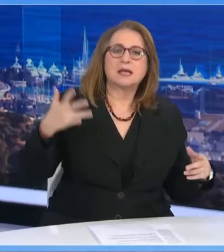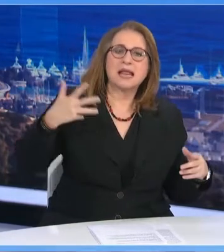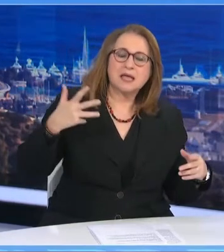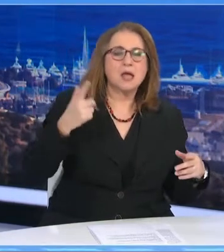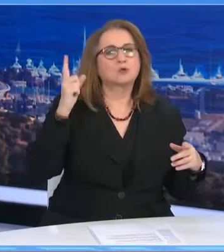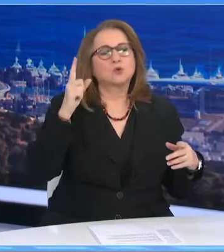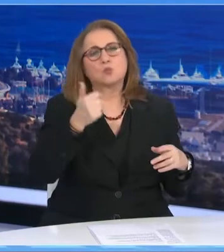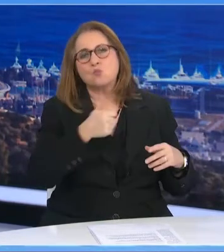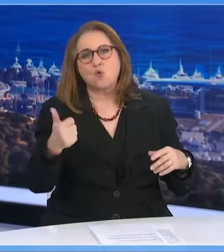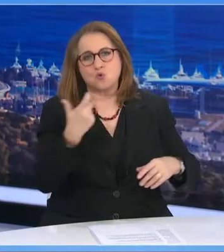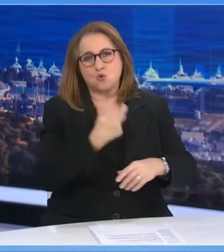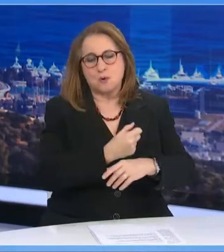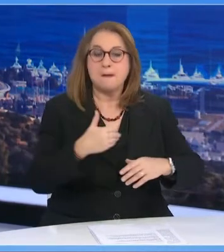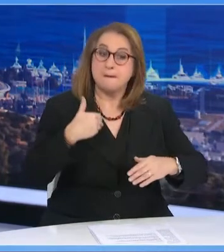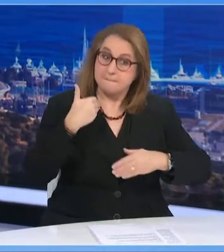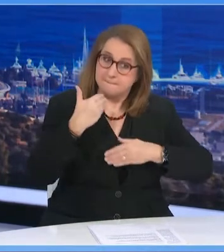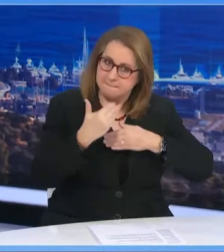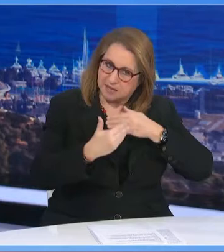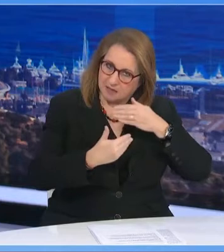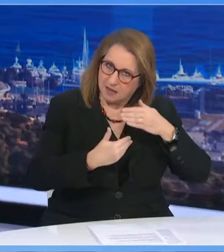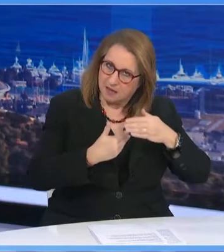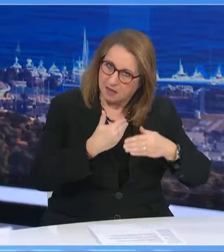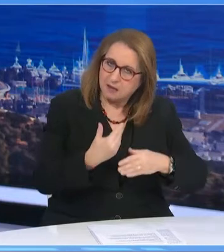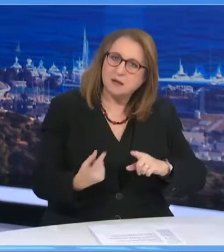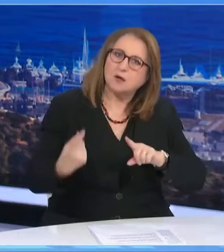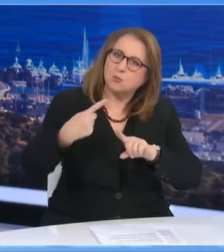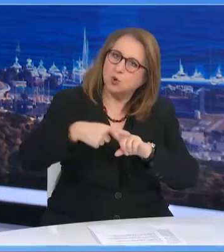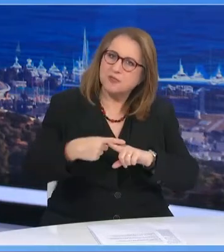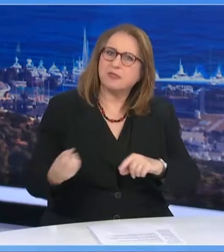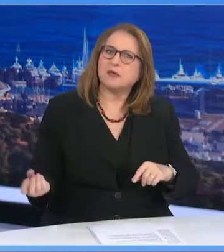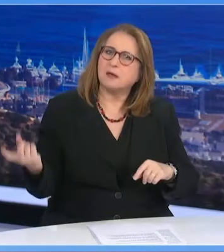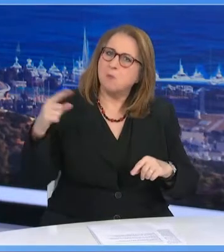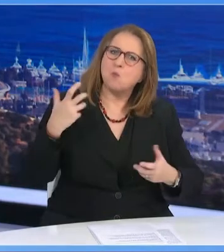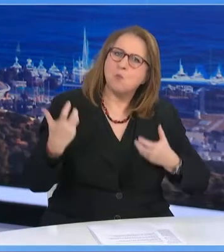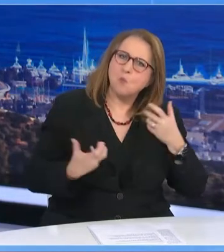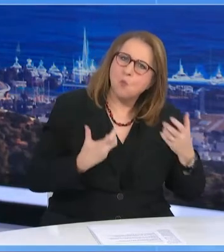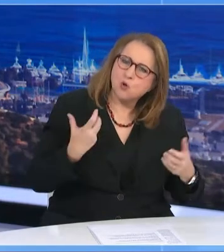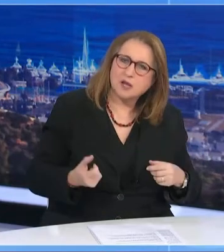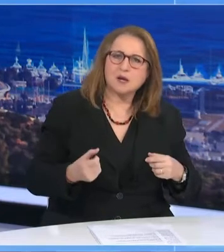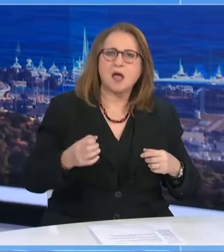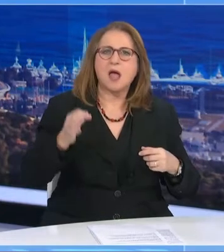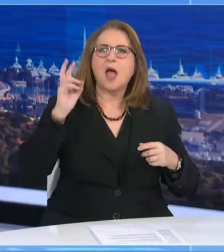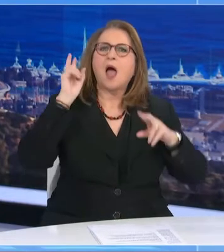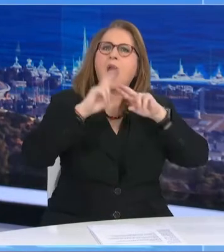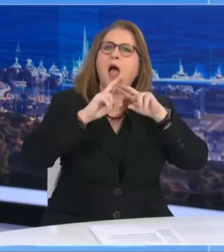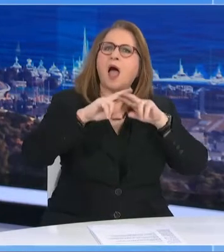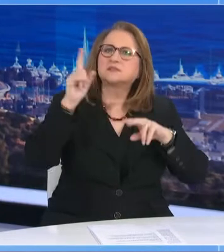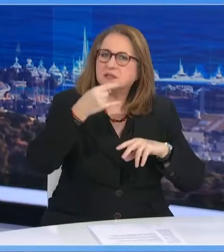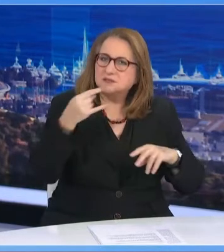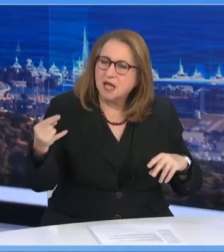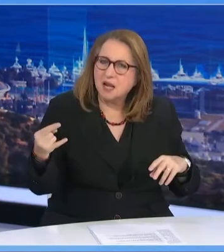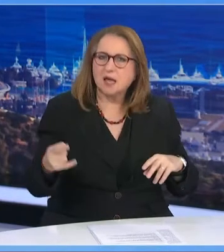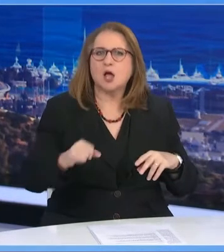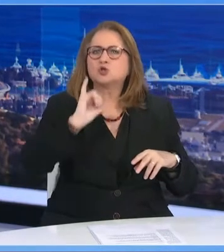ηλικία. Τη σταδιακή εν συνεχεία προσθήκη και άλλων εμβολίων, της AstraZeneca, της Moderna,